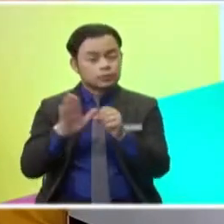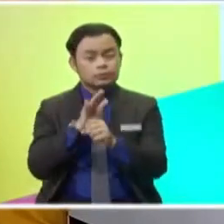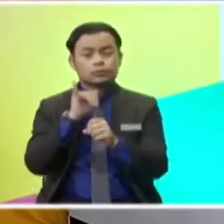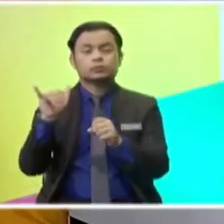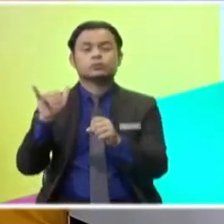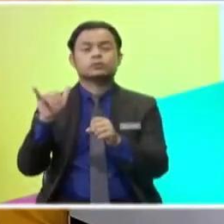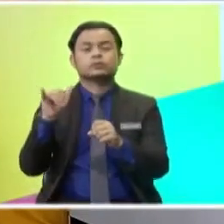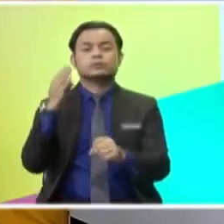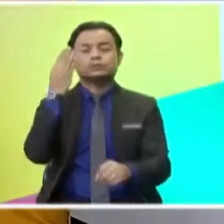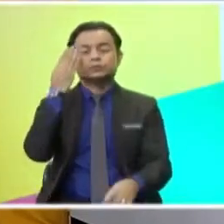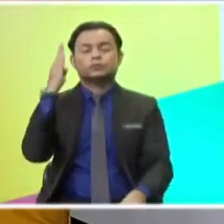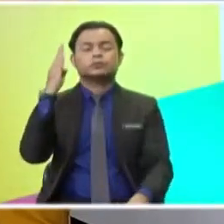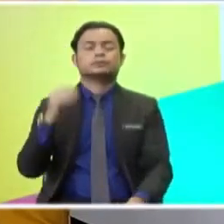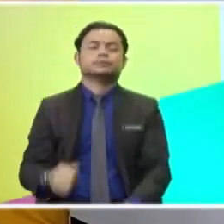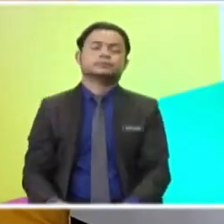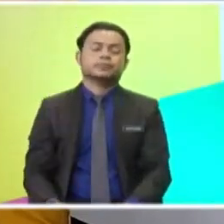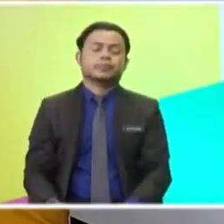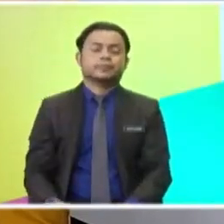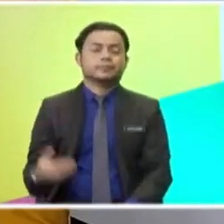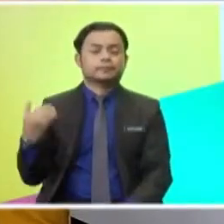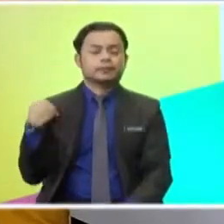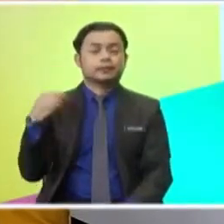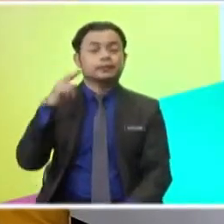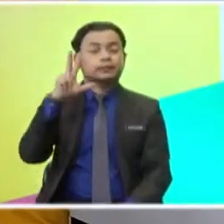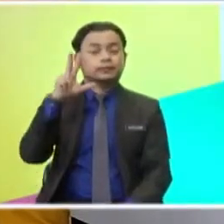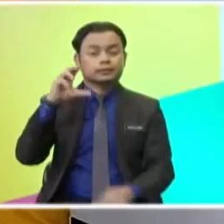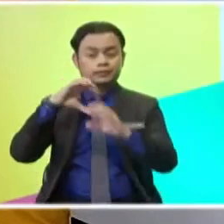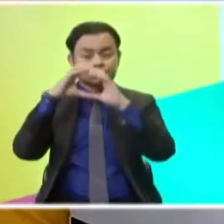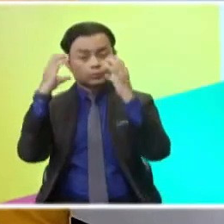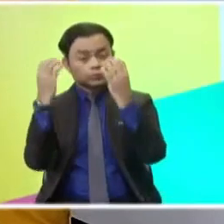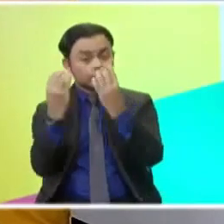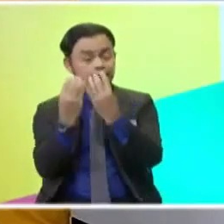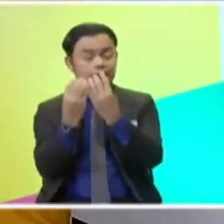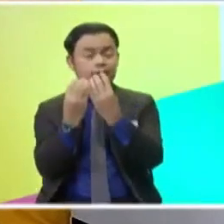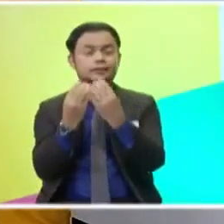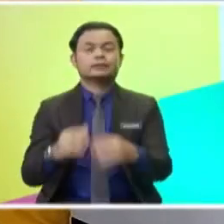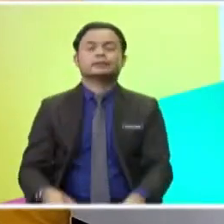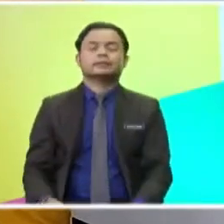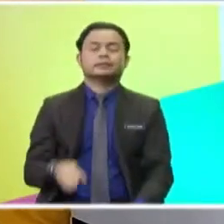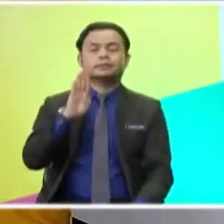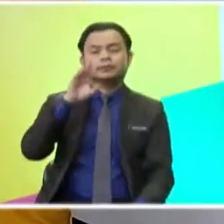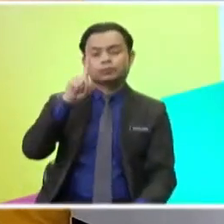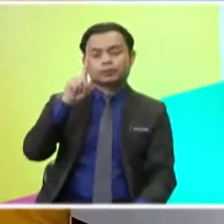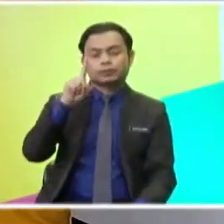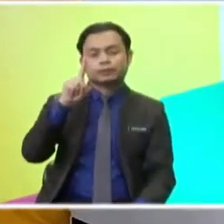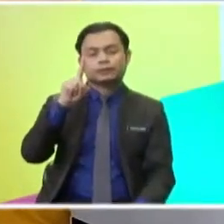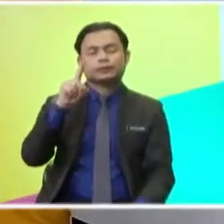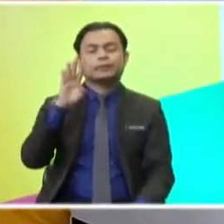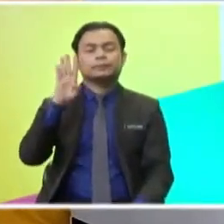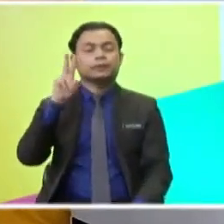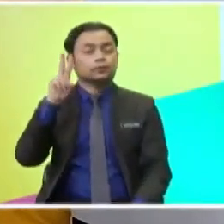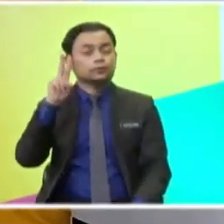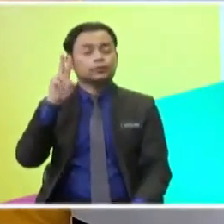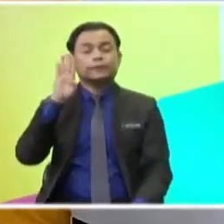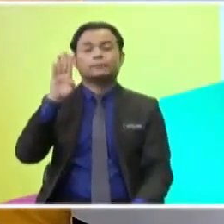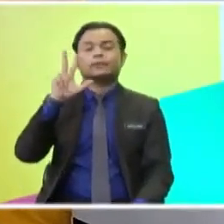bermasalah penglihatan ni, dia sebenarnya ada 3 kategori, B1, B2 dan B3. Okey, kalau B3 ni masih lagi boleh membaca dengan